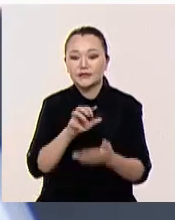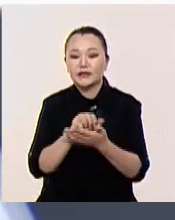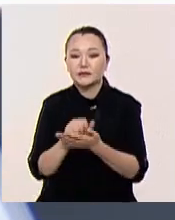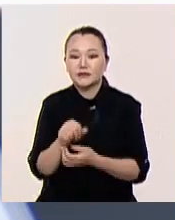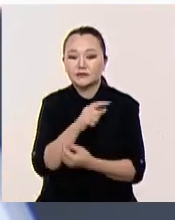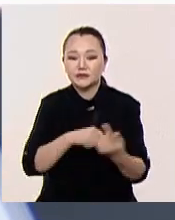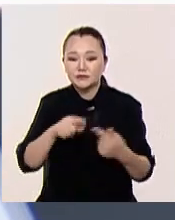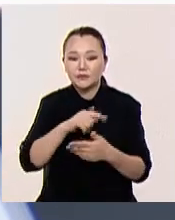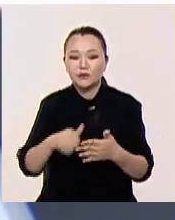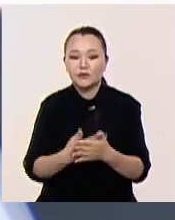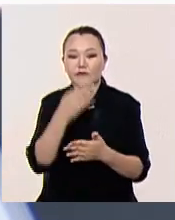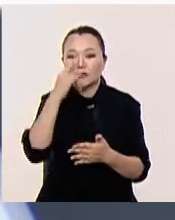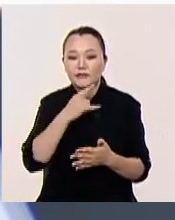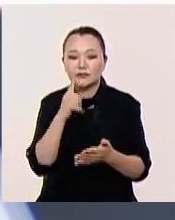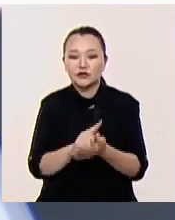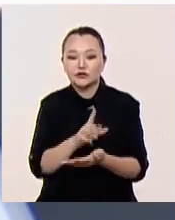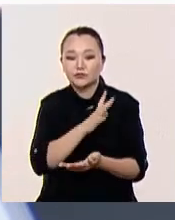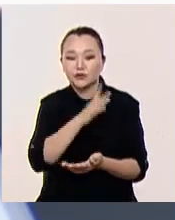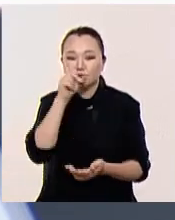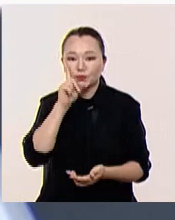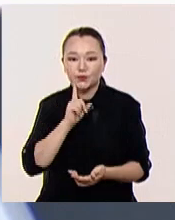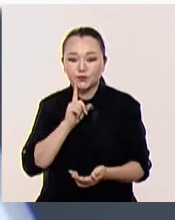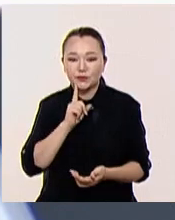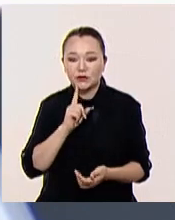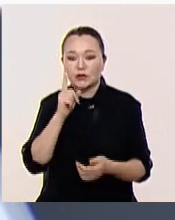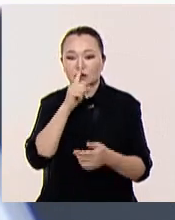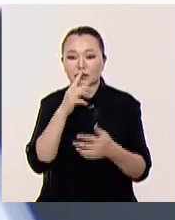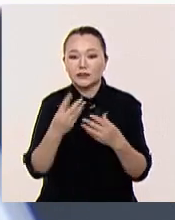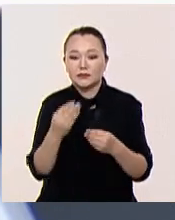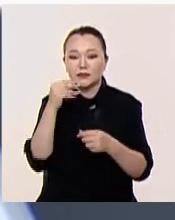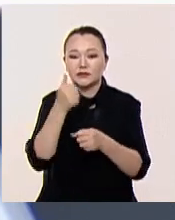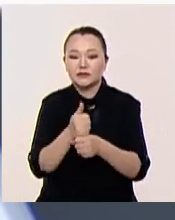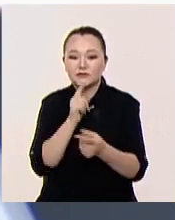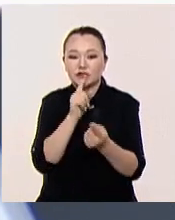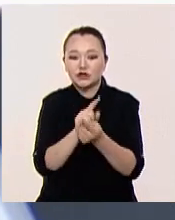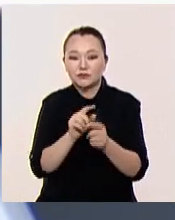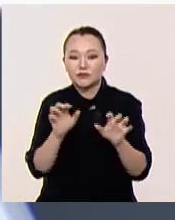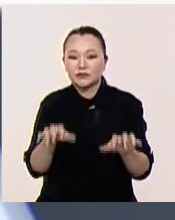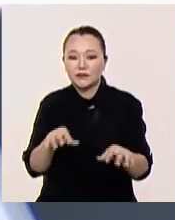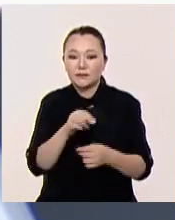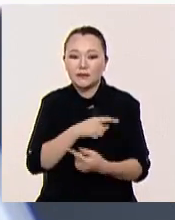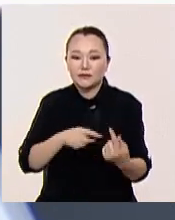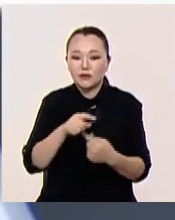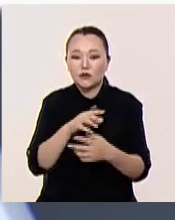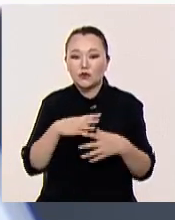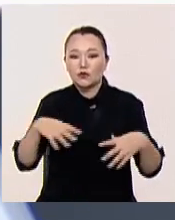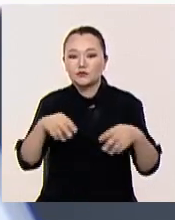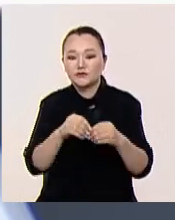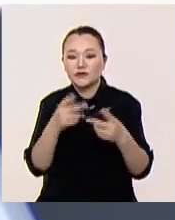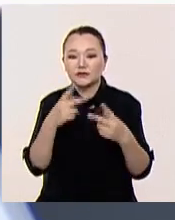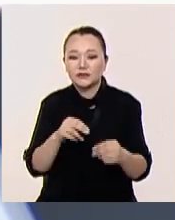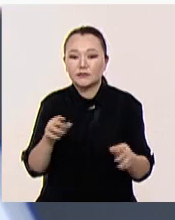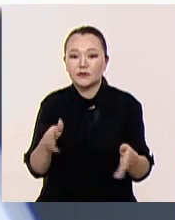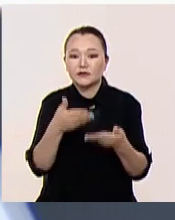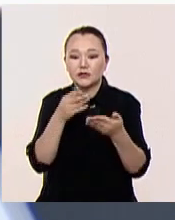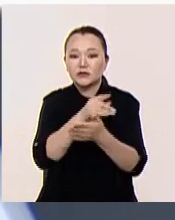Заниматься бизнесом в Новом Казахстане должно быть комфортно. Накануне президент провел встречу с председателями бизнес-сообщества, где